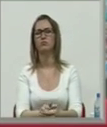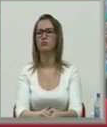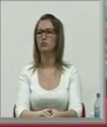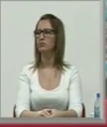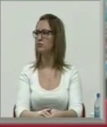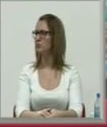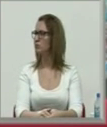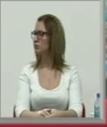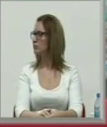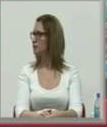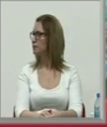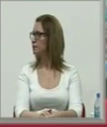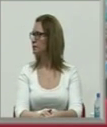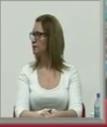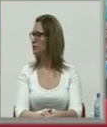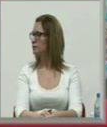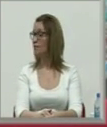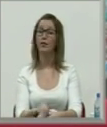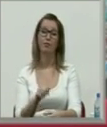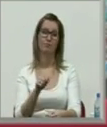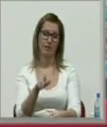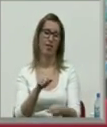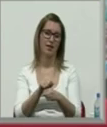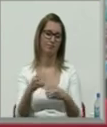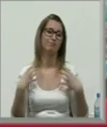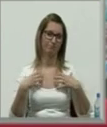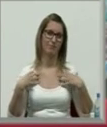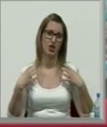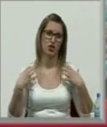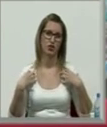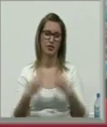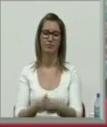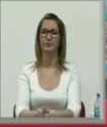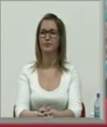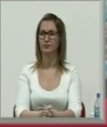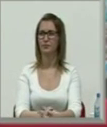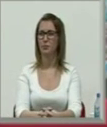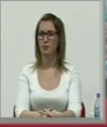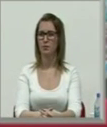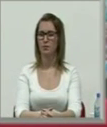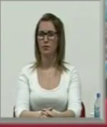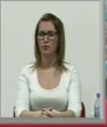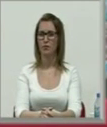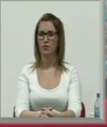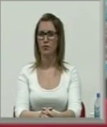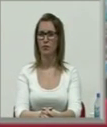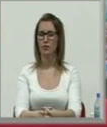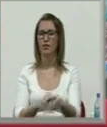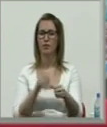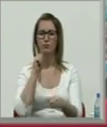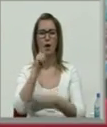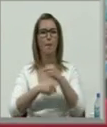tam wynikła z życia, po prostu. Życie przyniosło nam takie rozwiązanie, ponieważ, tak jak wspomniałam,